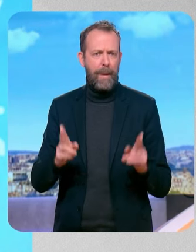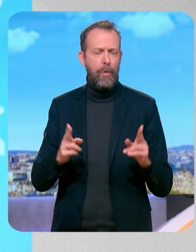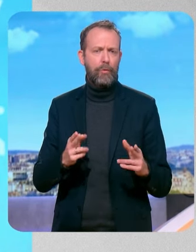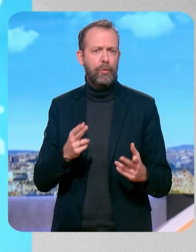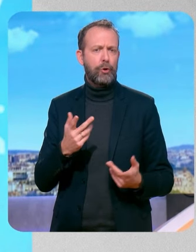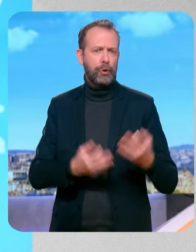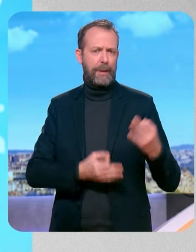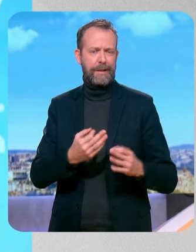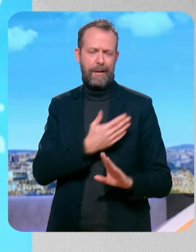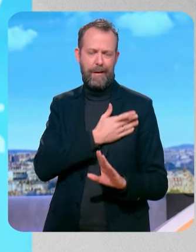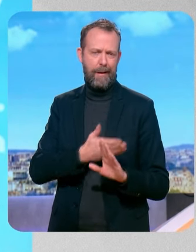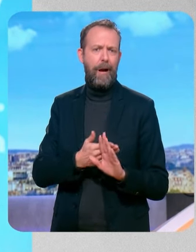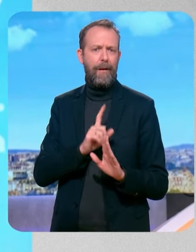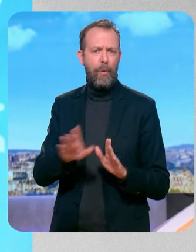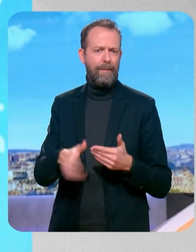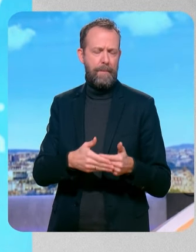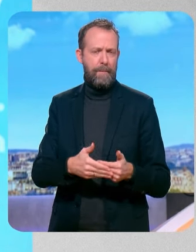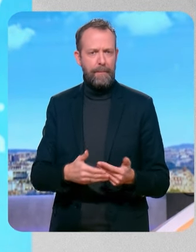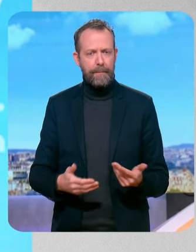qui s'était ouverte. Mais